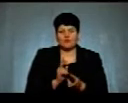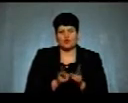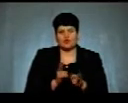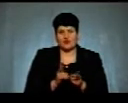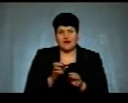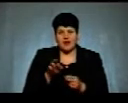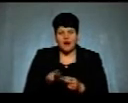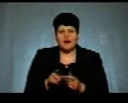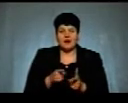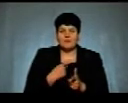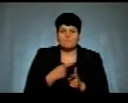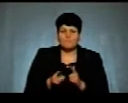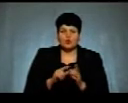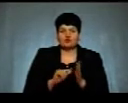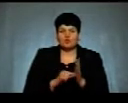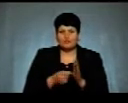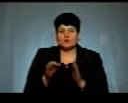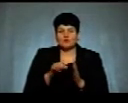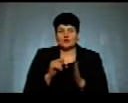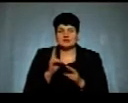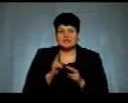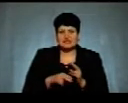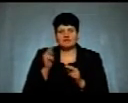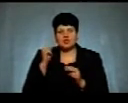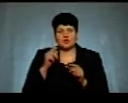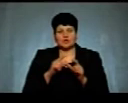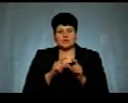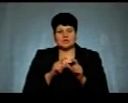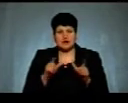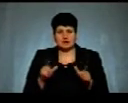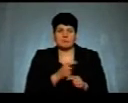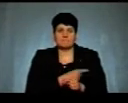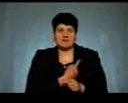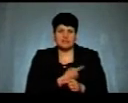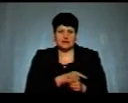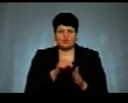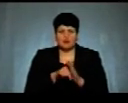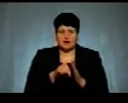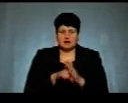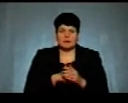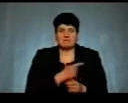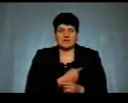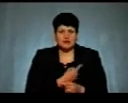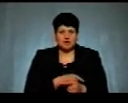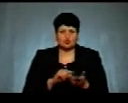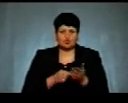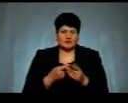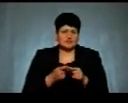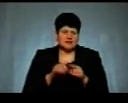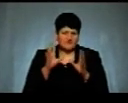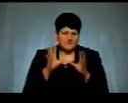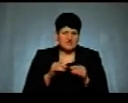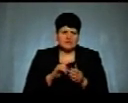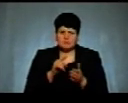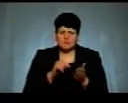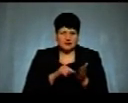або довідку про закінчення якогось навчального закладу, медичну характеристику, медичну довідку. Ну, це всі питання, я